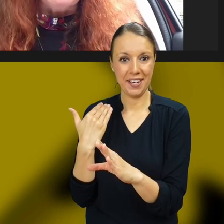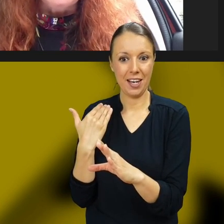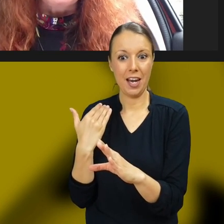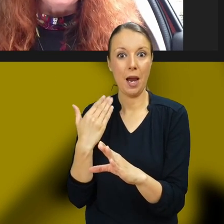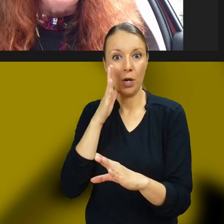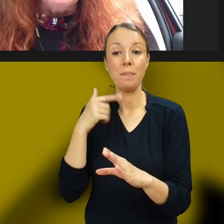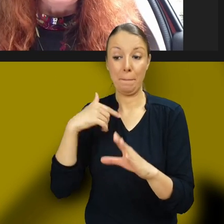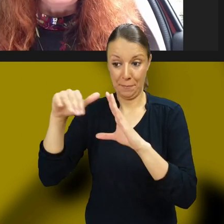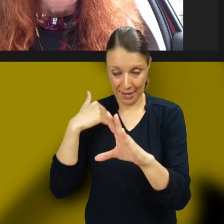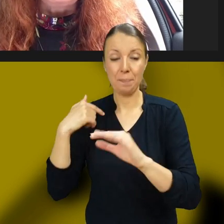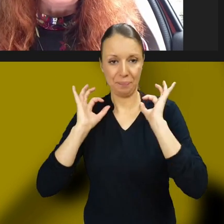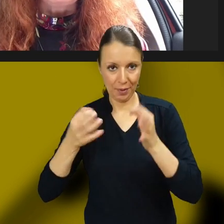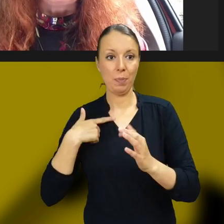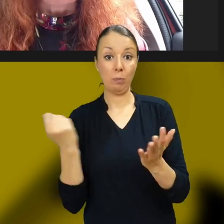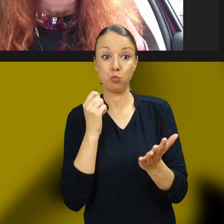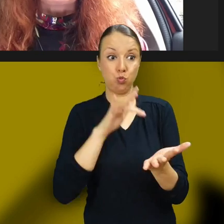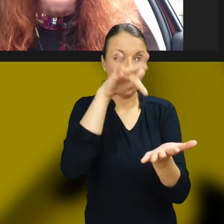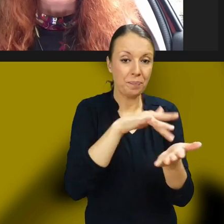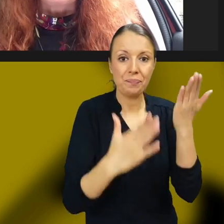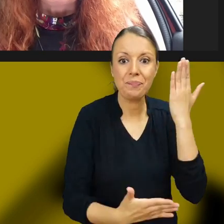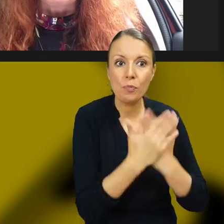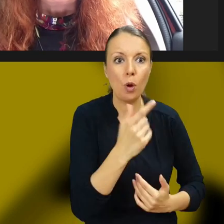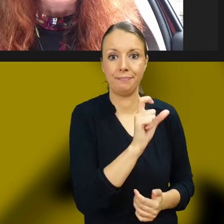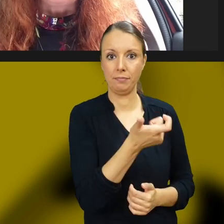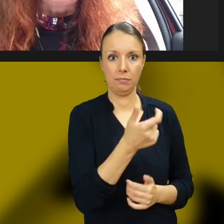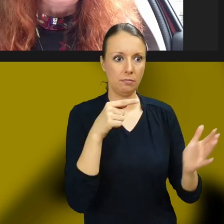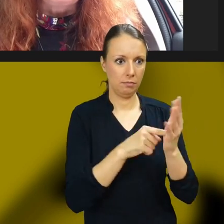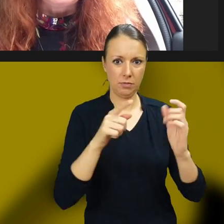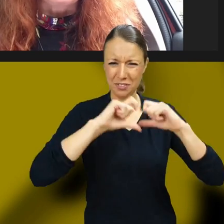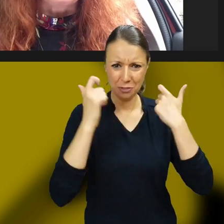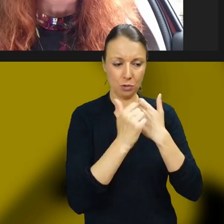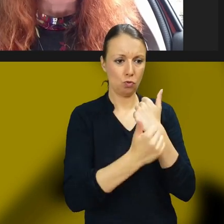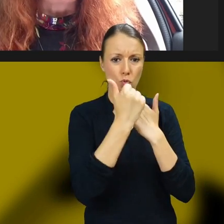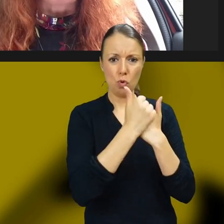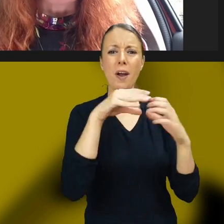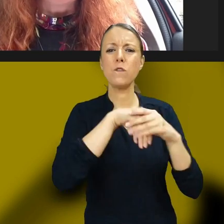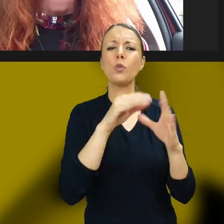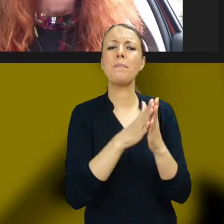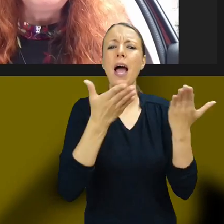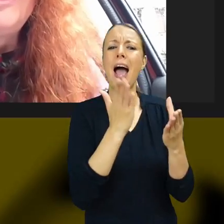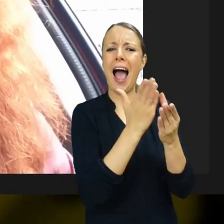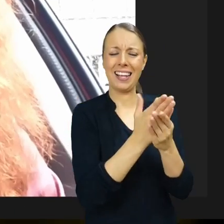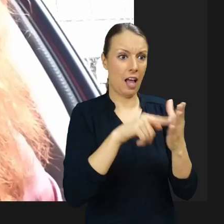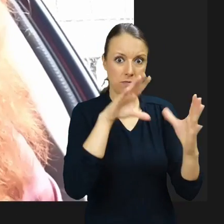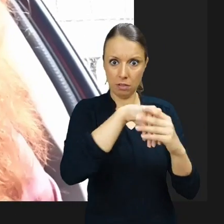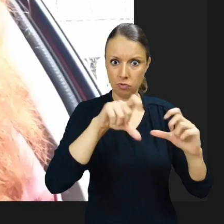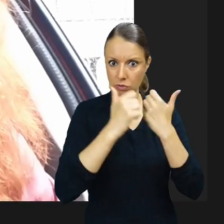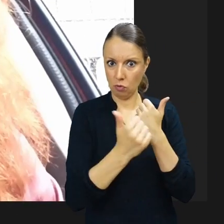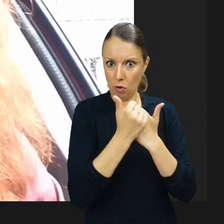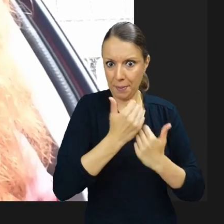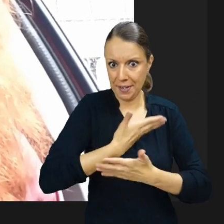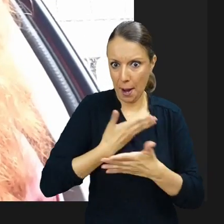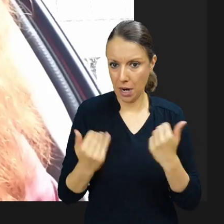że nie ma tam wszystkich dokumentów w tych aktach, to dostałam, jak to